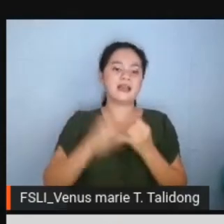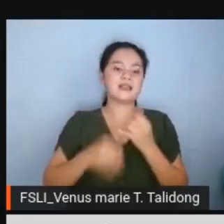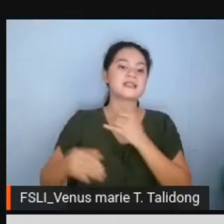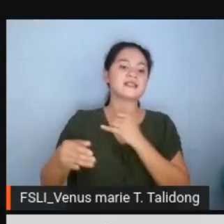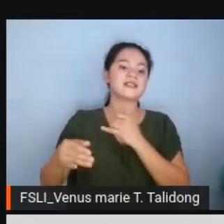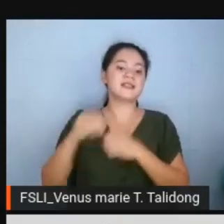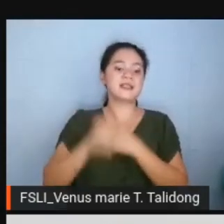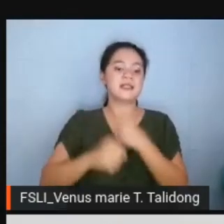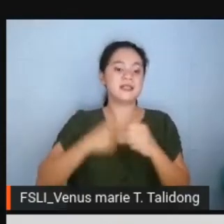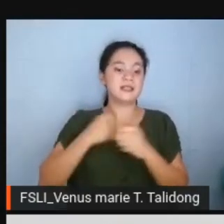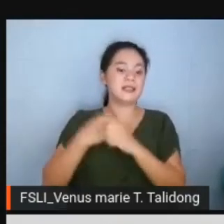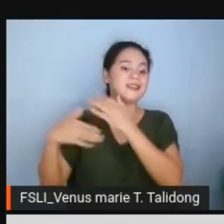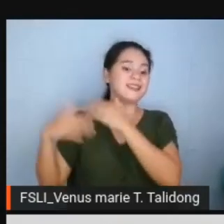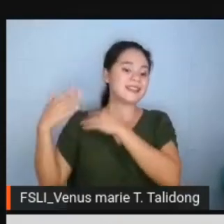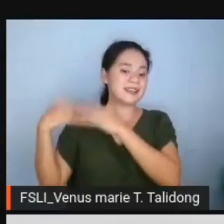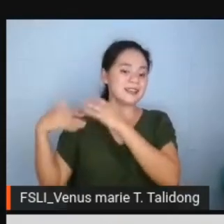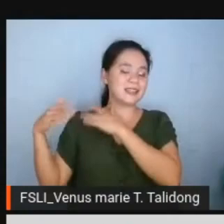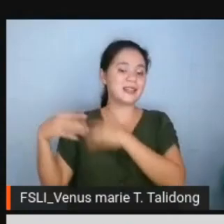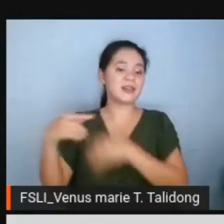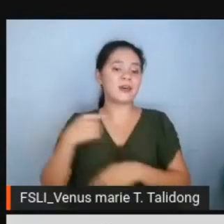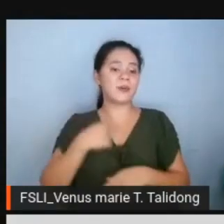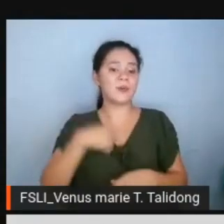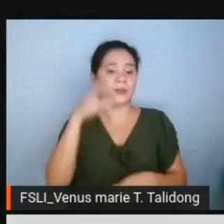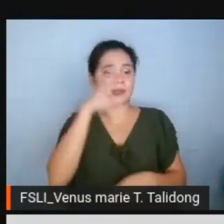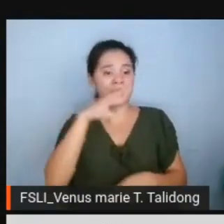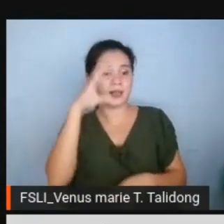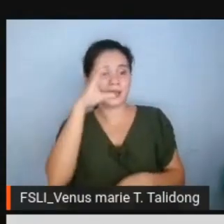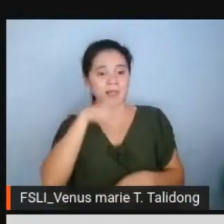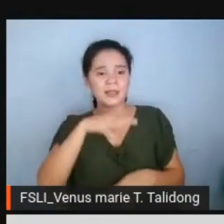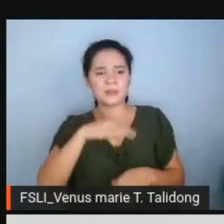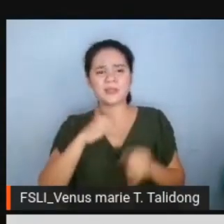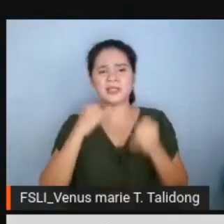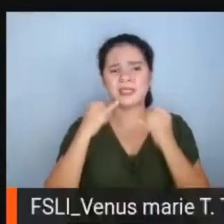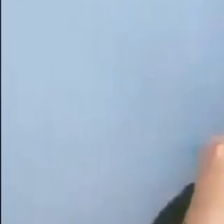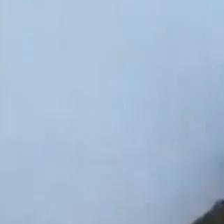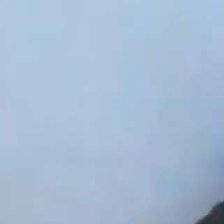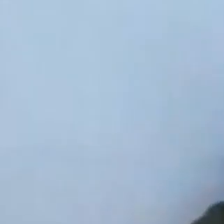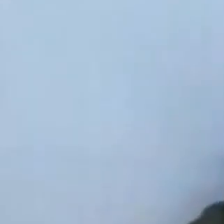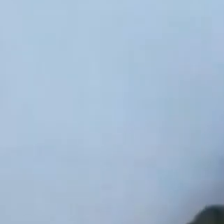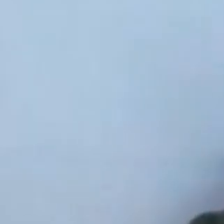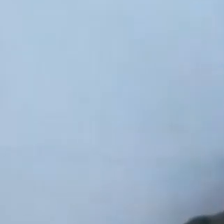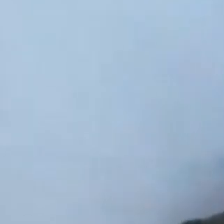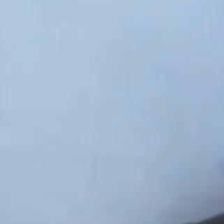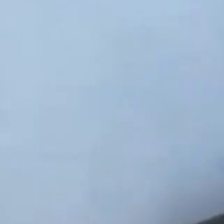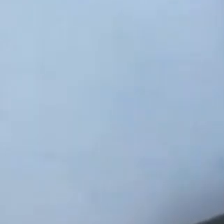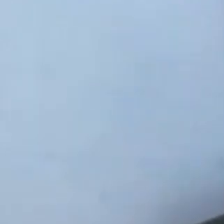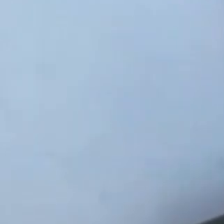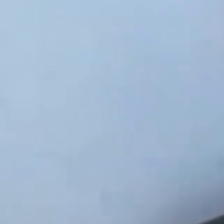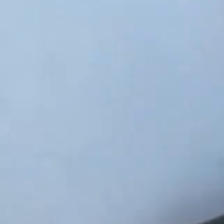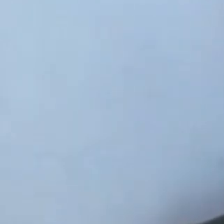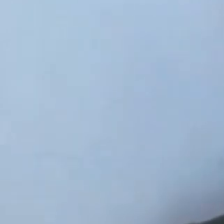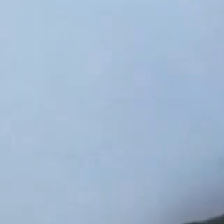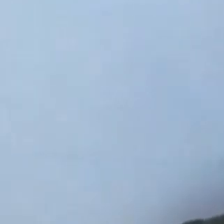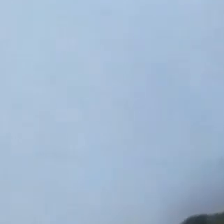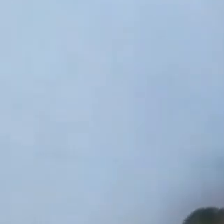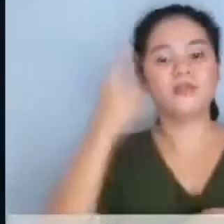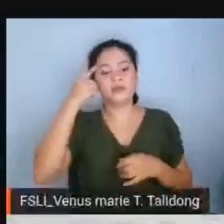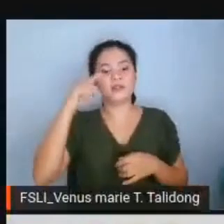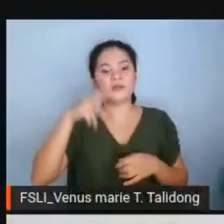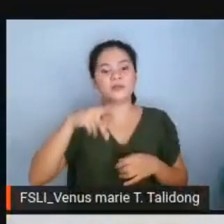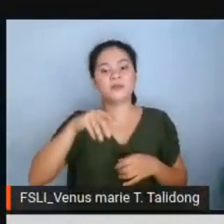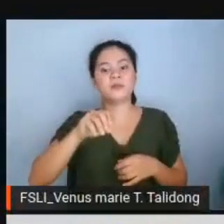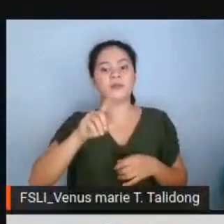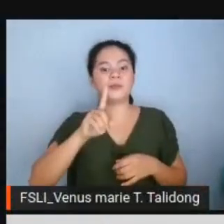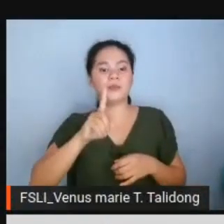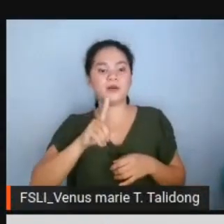naghahanap po kasi ako ng pwedeng ma-interview para po sa aking podcast. So, early last year, nakilala ko